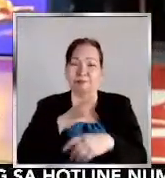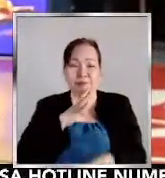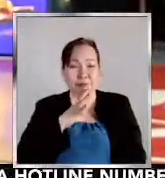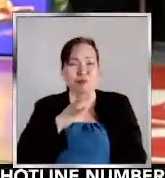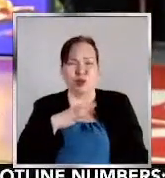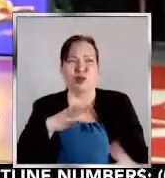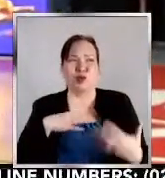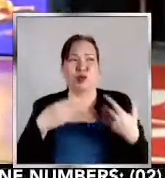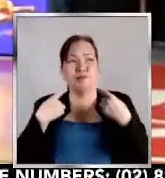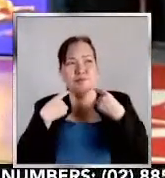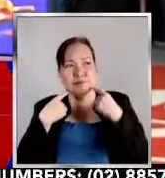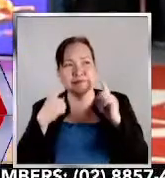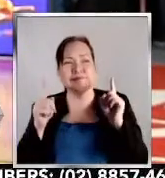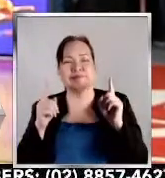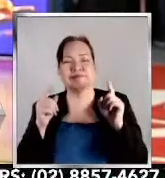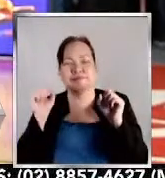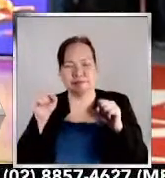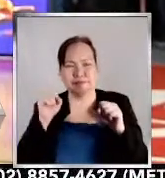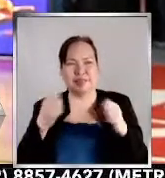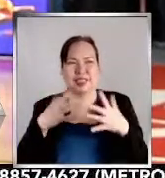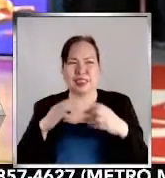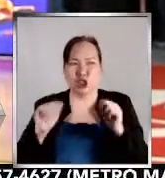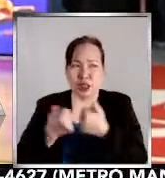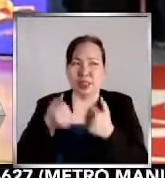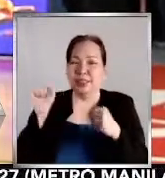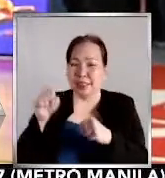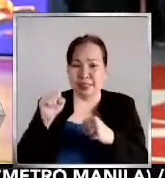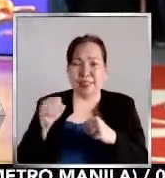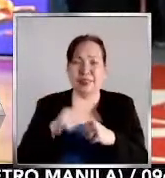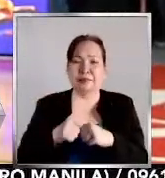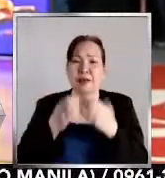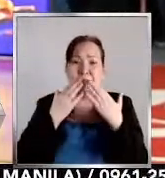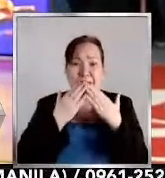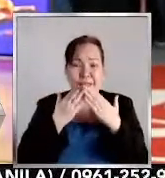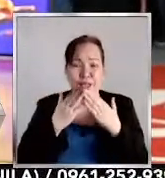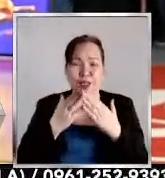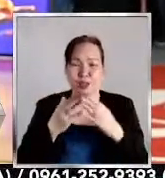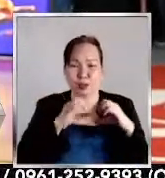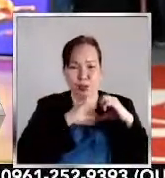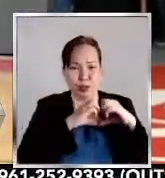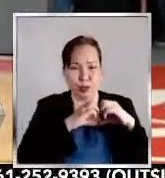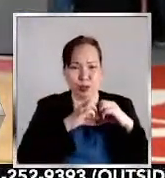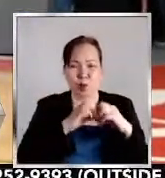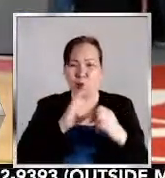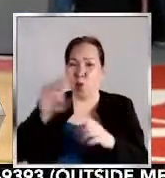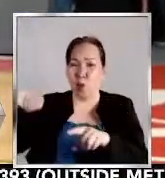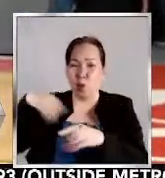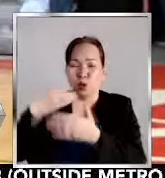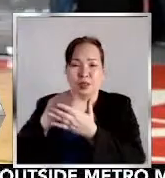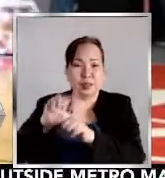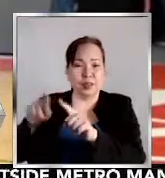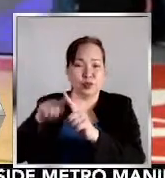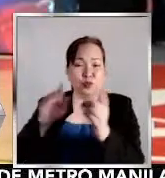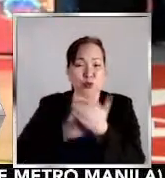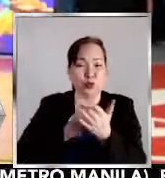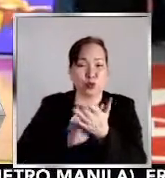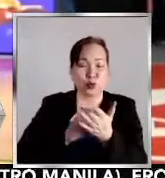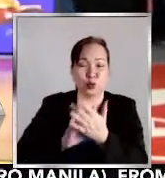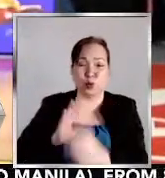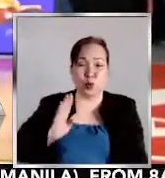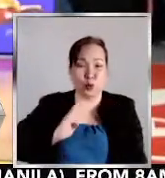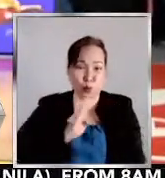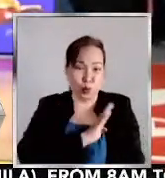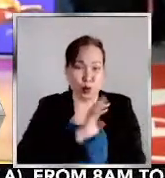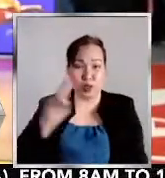really proud of it and we would like to thank GMA, all the schools, NCAA Policy Board members who guide